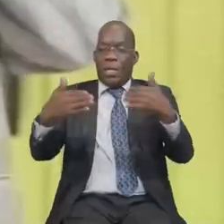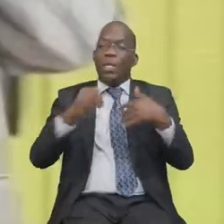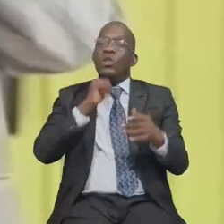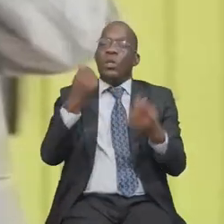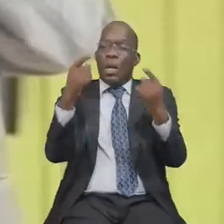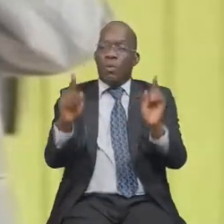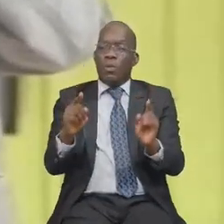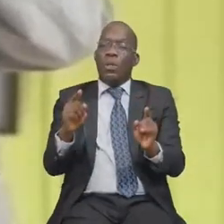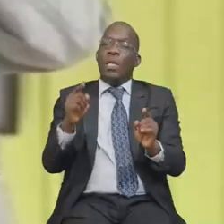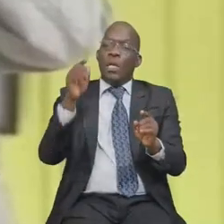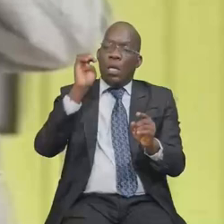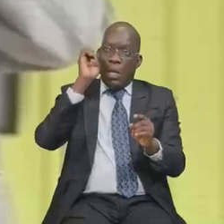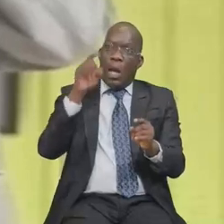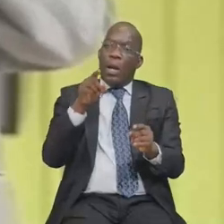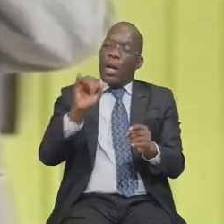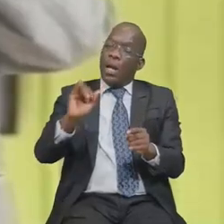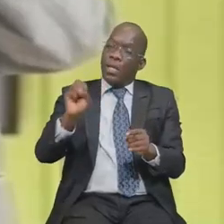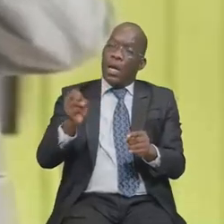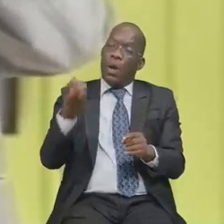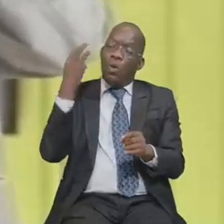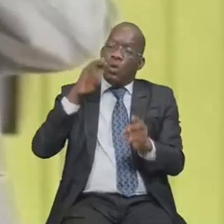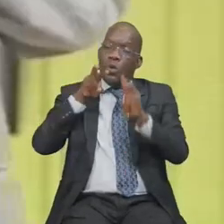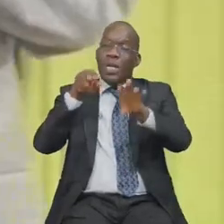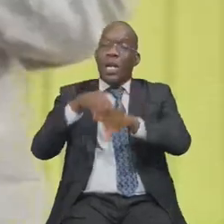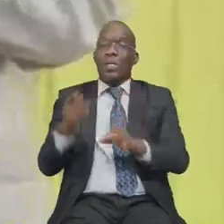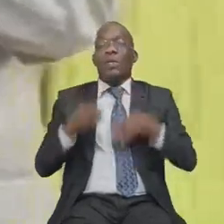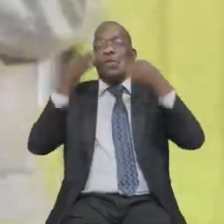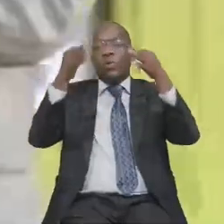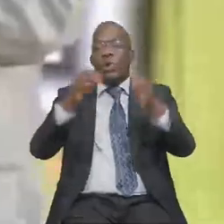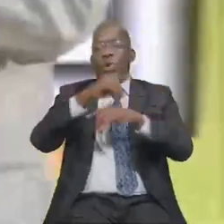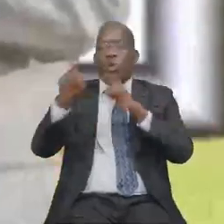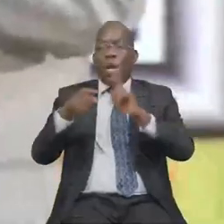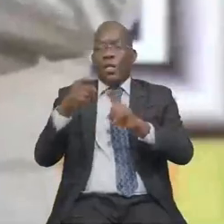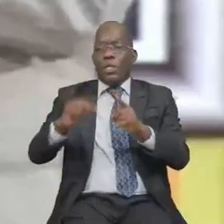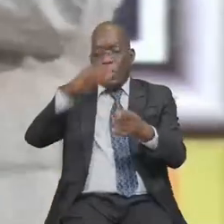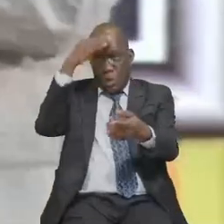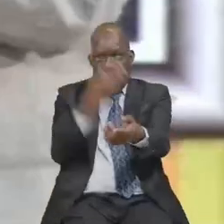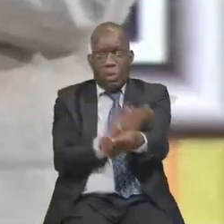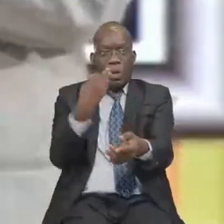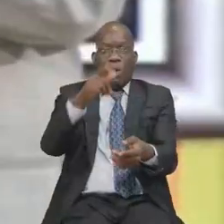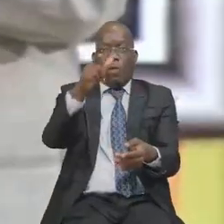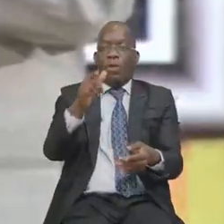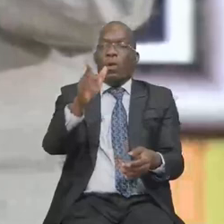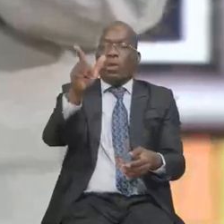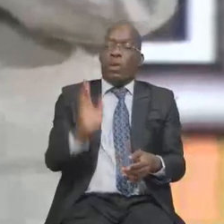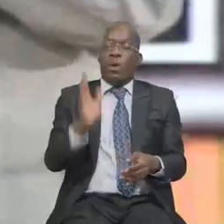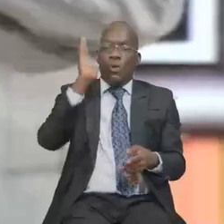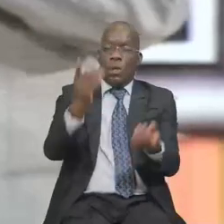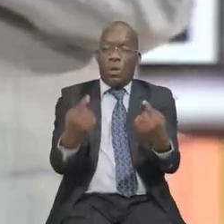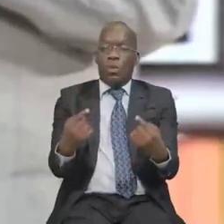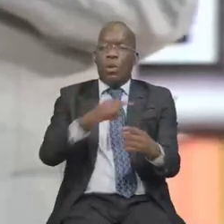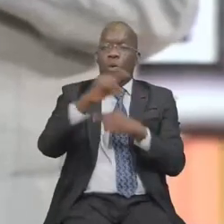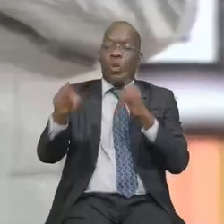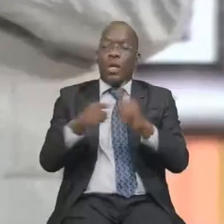l'avenir, quand ce Christ viendra, quand le Fils de Dieu viendra, et quand Jésus-Christ, celui qui est